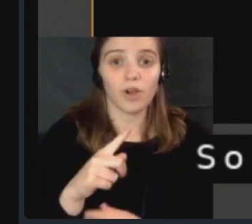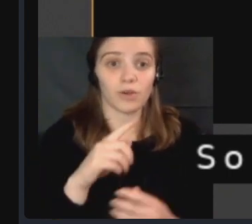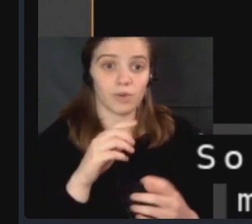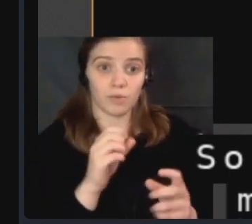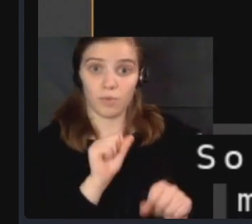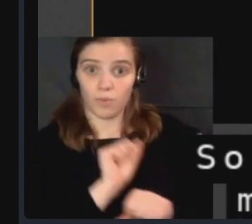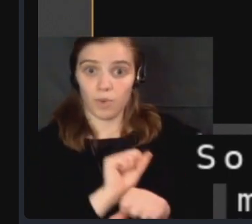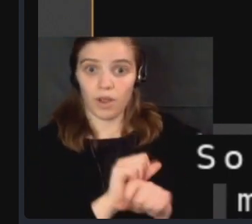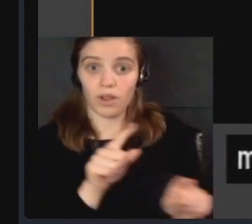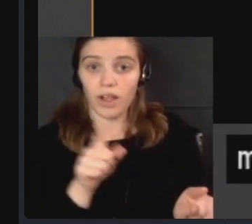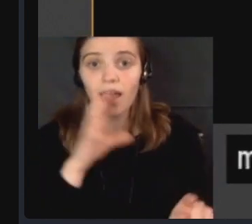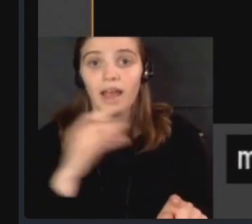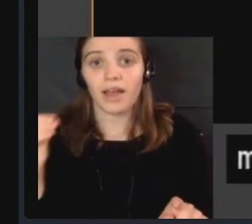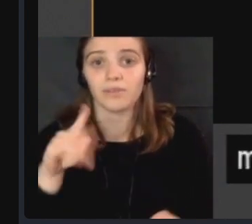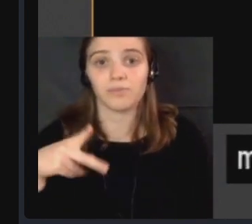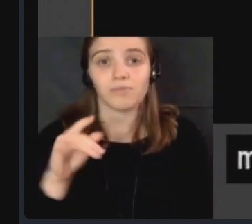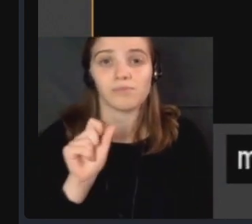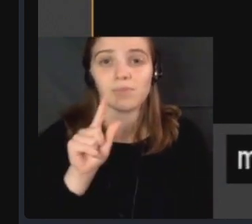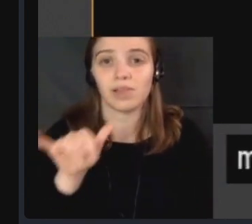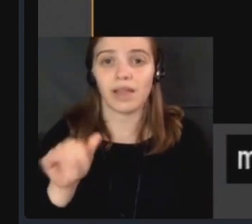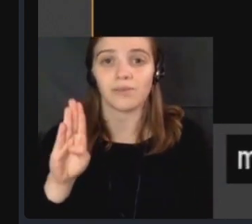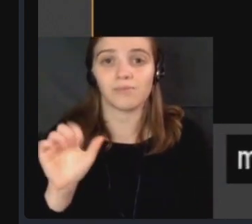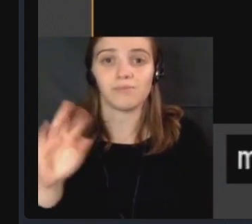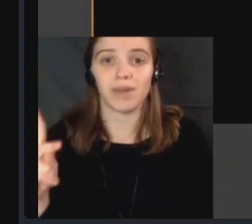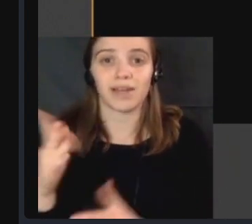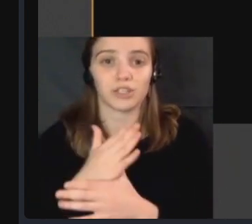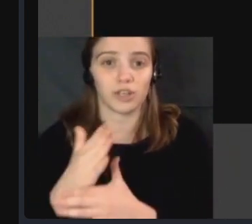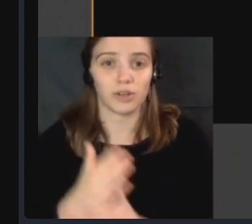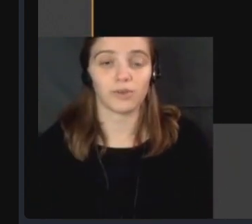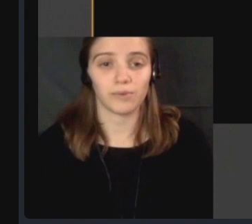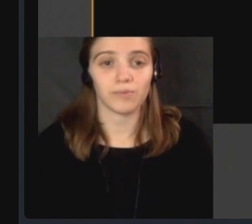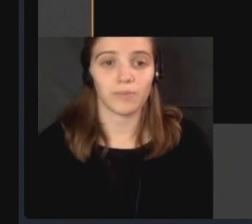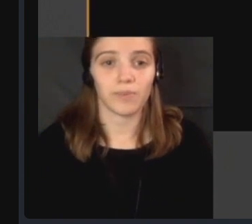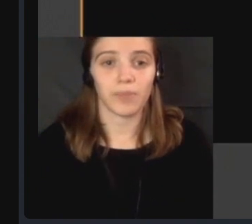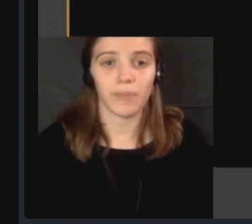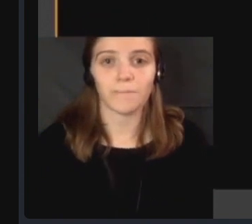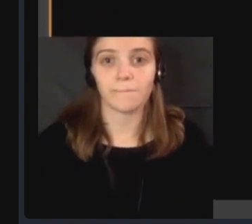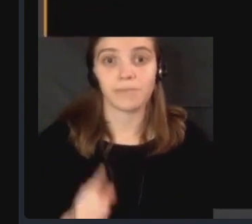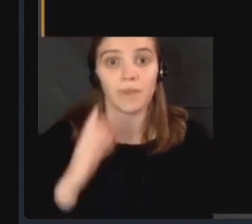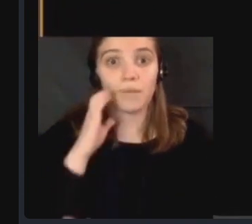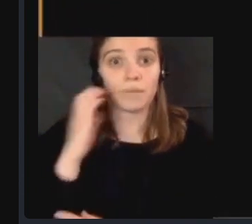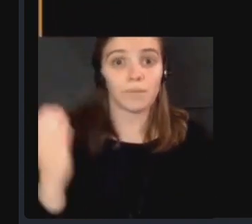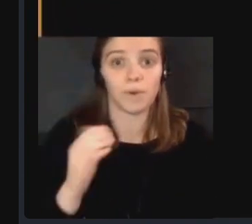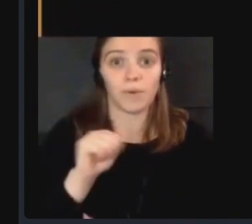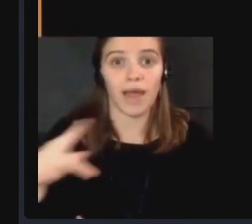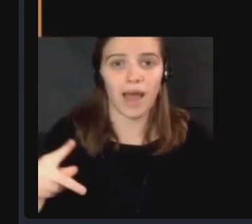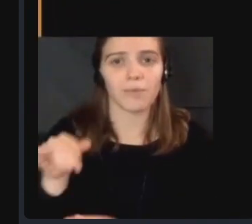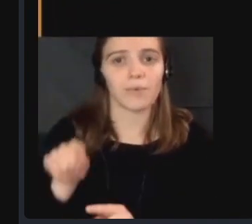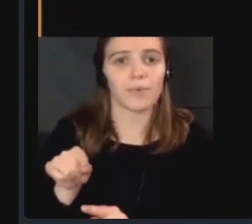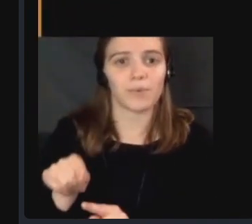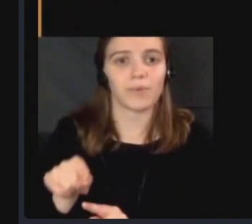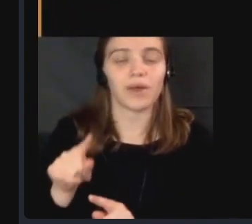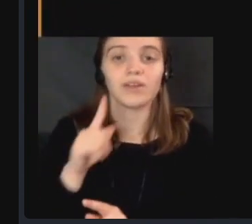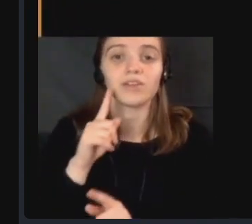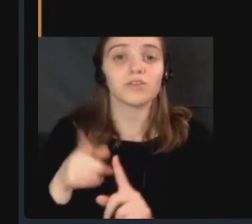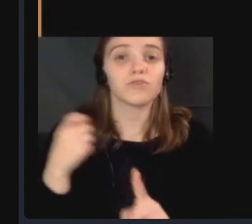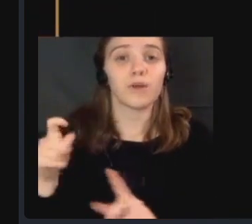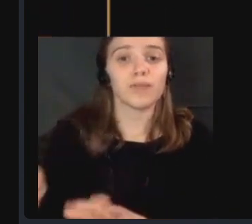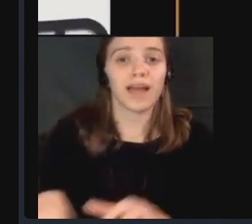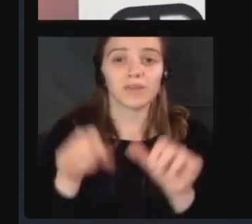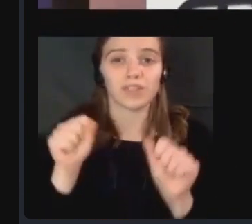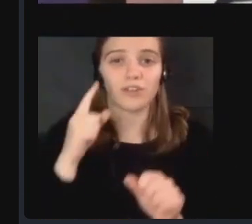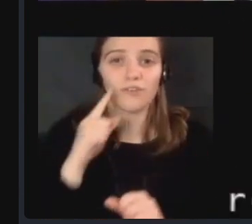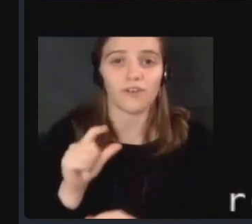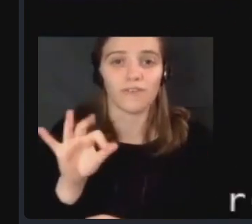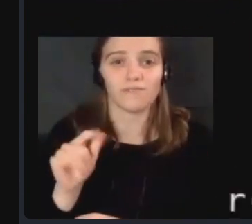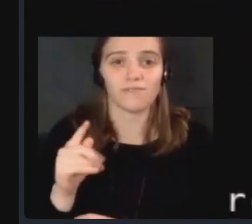sharing. On sait pas si c'est un GIF ou si This c'est new une mobile app vidéo. is the result of Figma's last acquisition, Flight Labs. Suspense. A team of